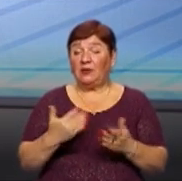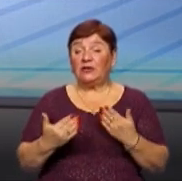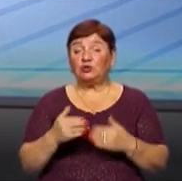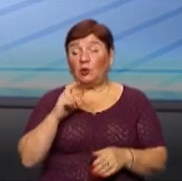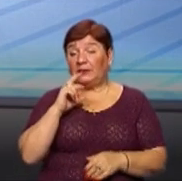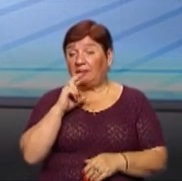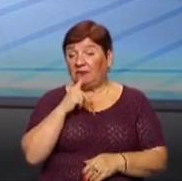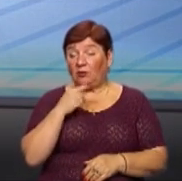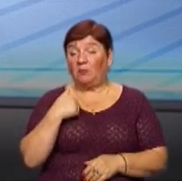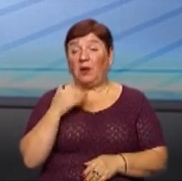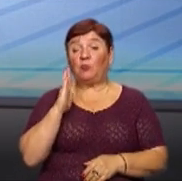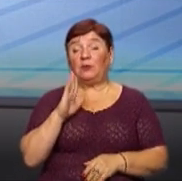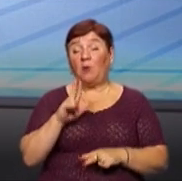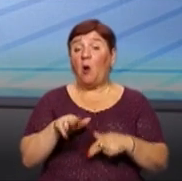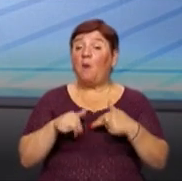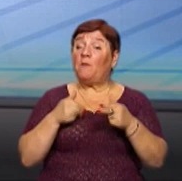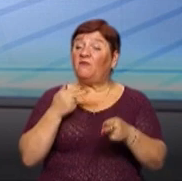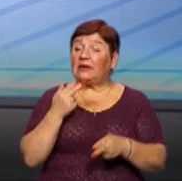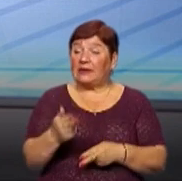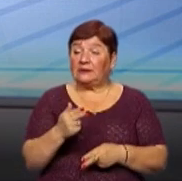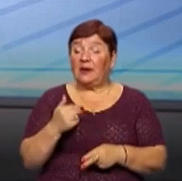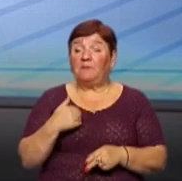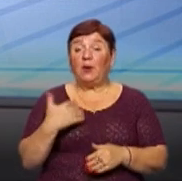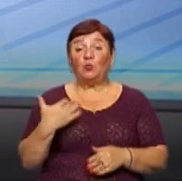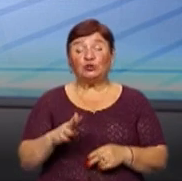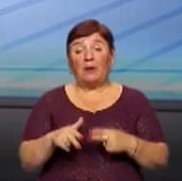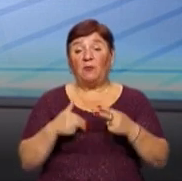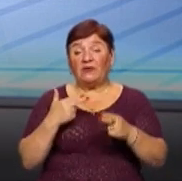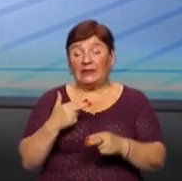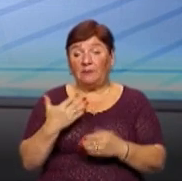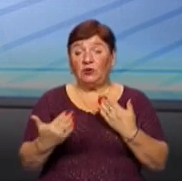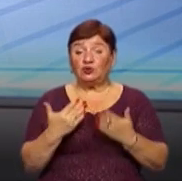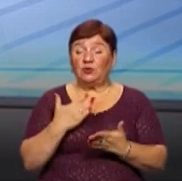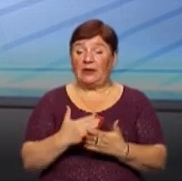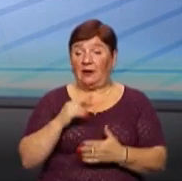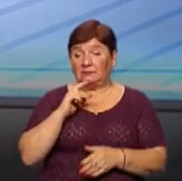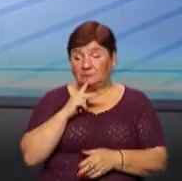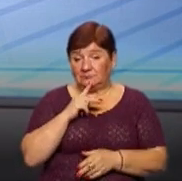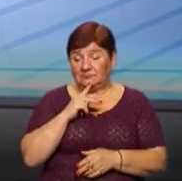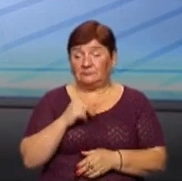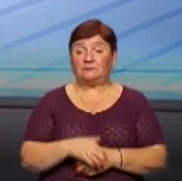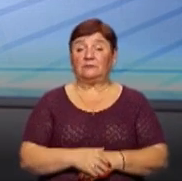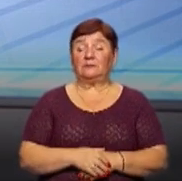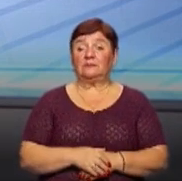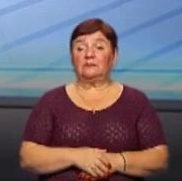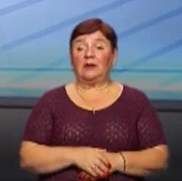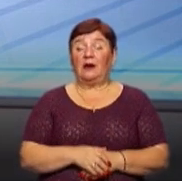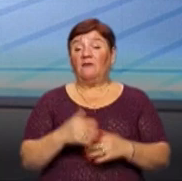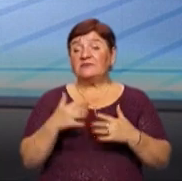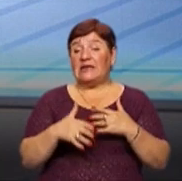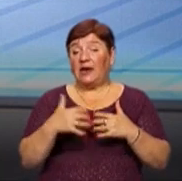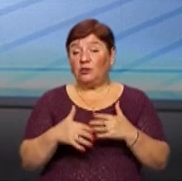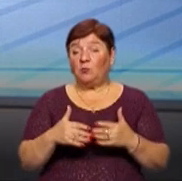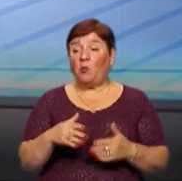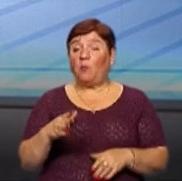щось неправильно зроблено, ми їх будемо повертати. В принципі, ми вже повертаємо. І або багато організації. Таких повернень відбувається? Ну, в